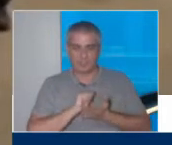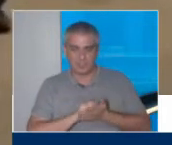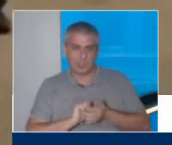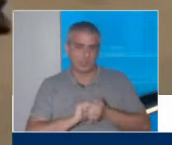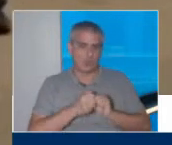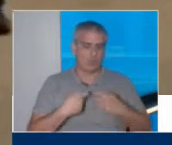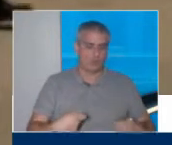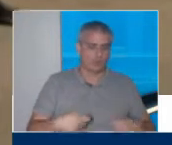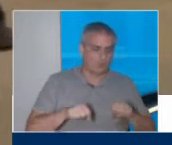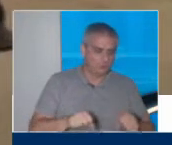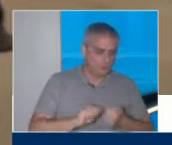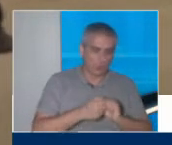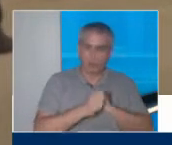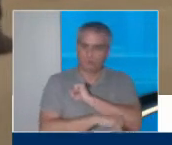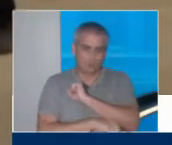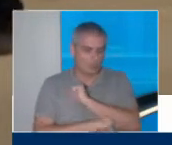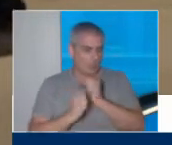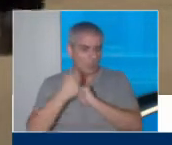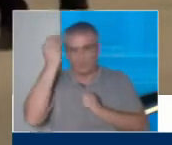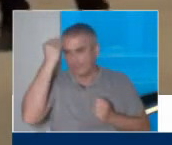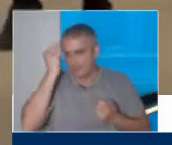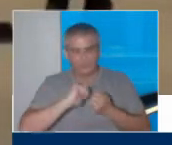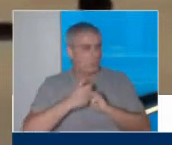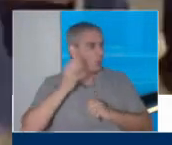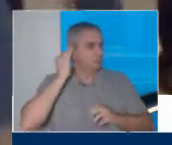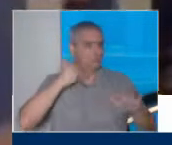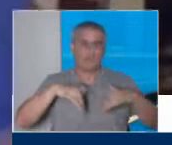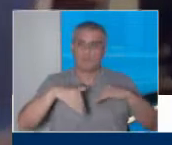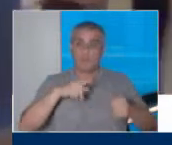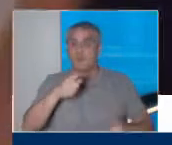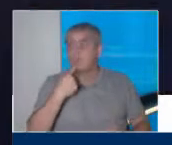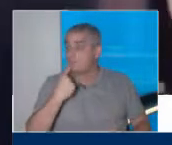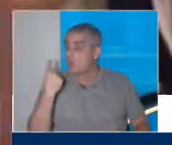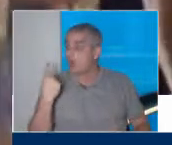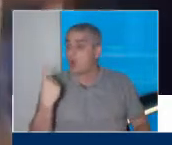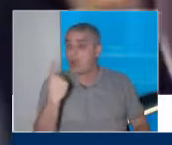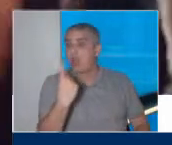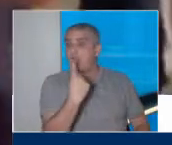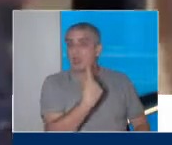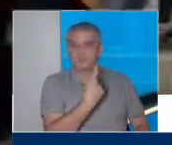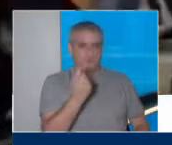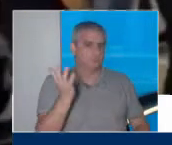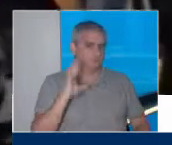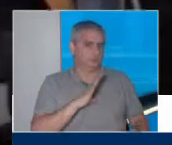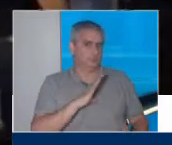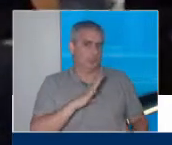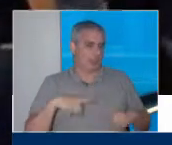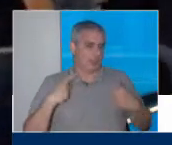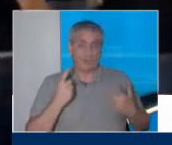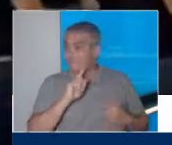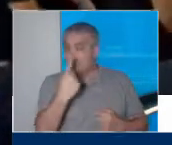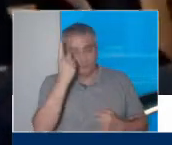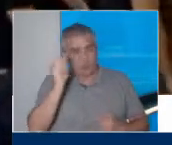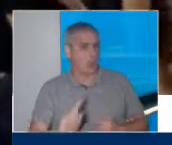או מוכר בסופר, או סטודנט, או תלמיד, או אישה ברחוב, אתה אומר, כל אחד היום הוא על הכוונת, גם בלי שהוא עצמו